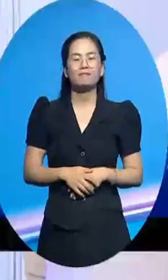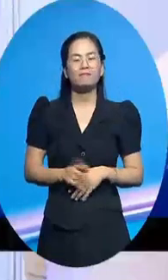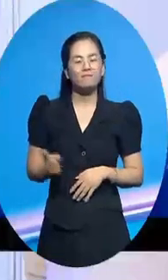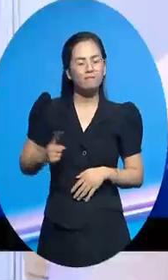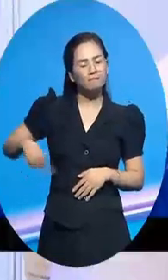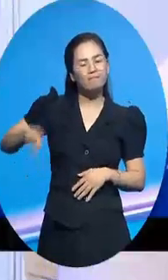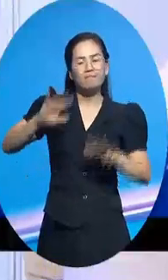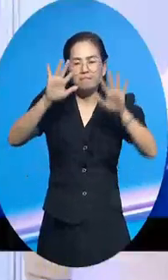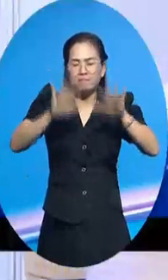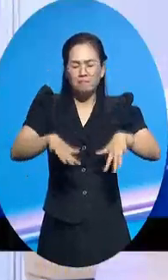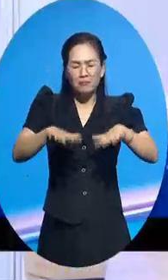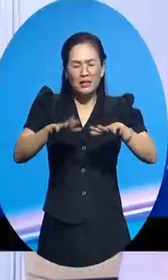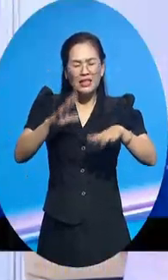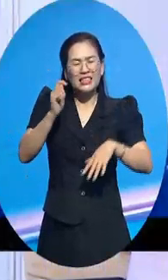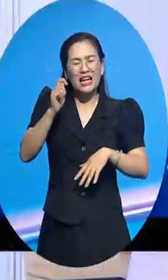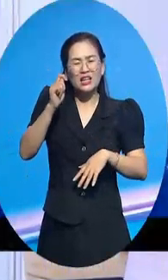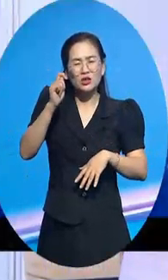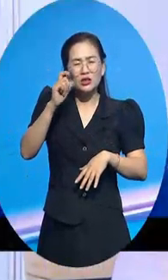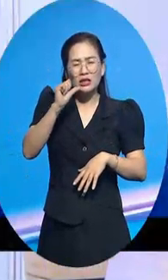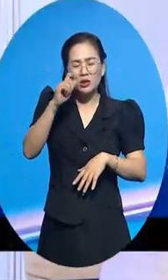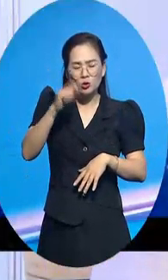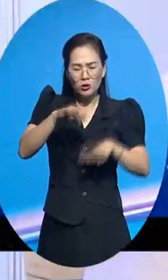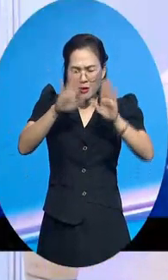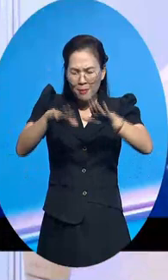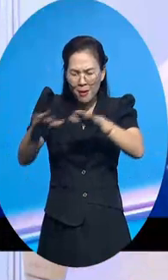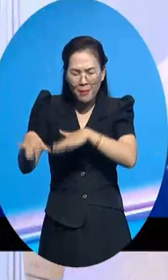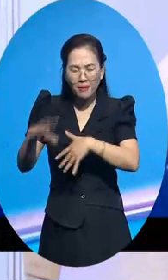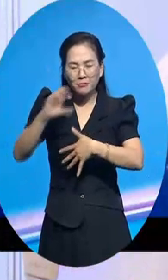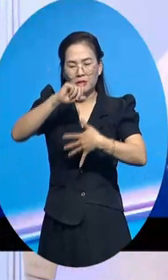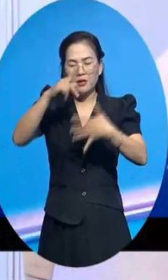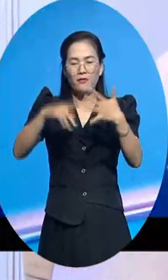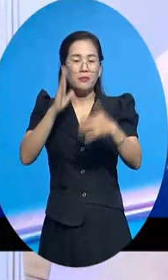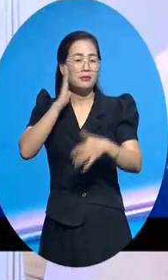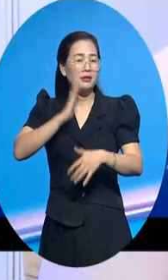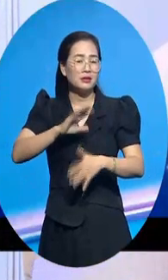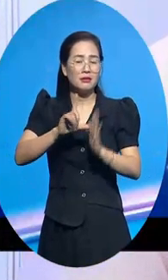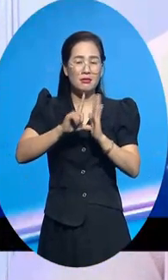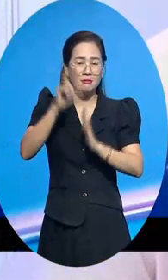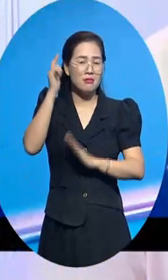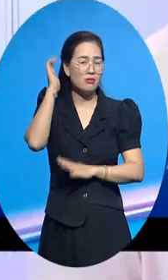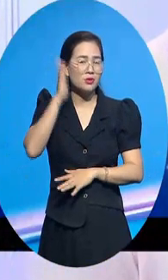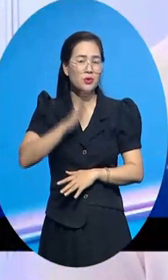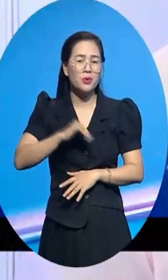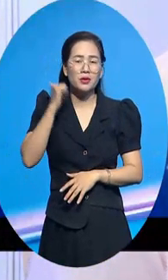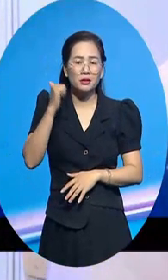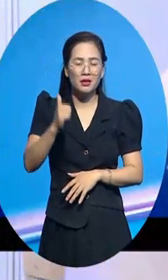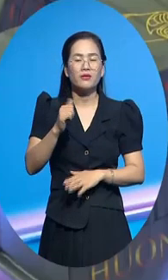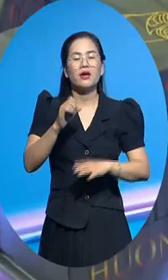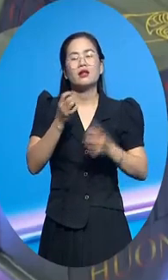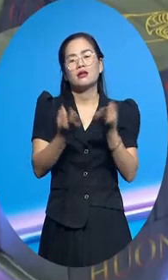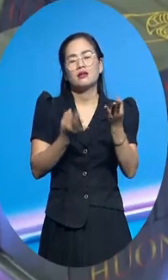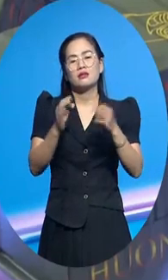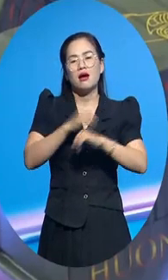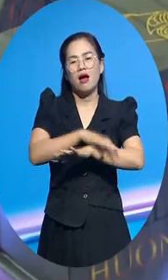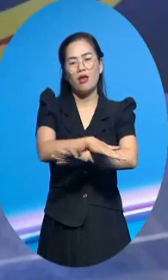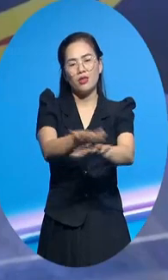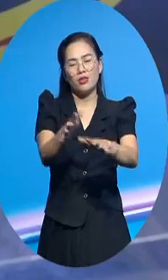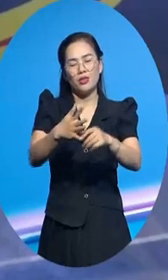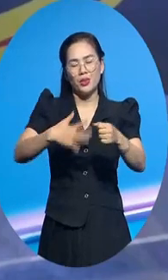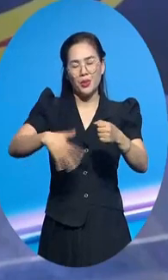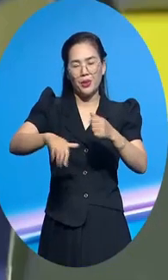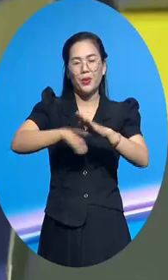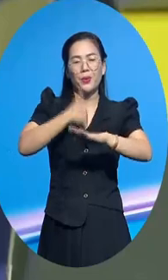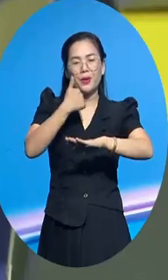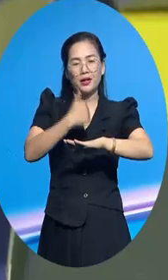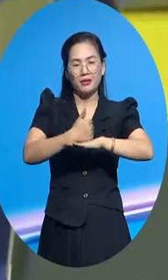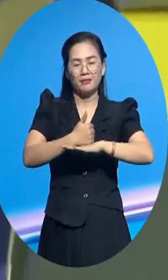sản xuất các sản phẩm chất lượng, nhằm mang đến cho khách hàng các sản phẩm chất lượng hơn và một thị trường an toàn hơn. Thời gian tới, Hương